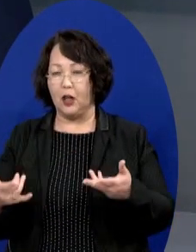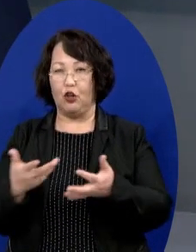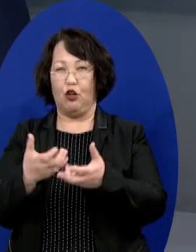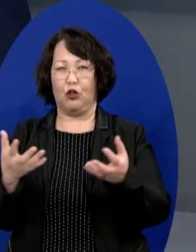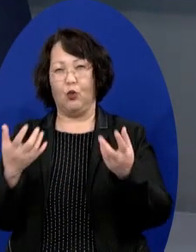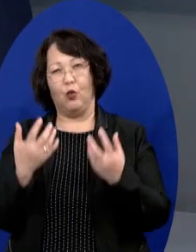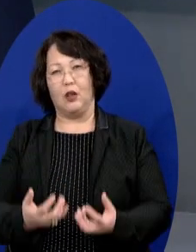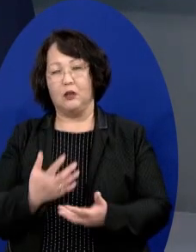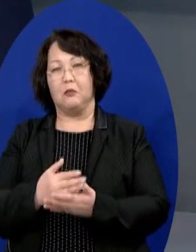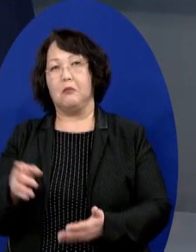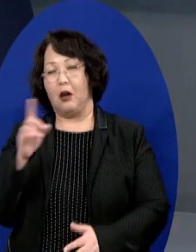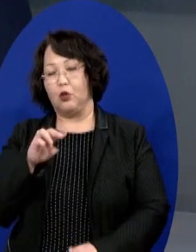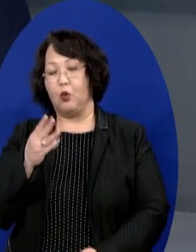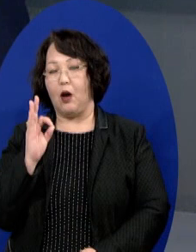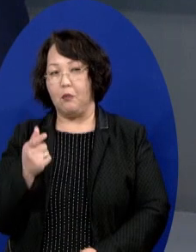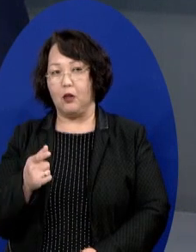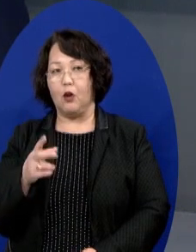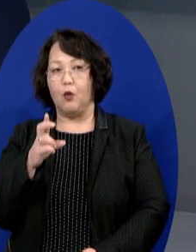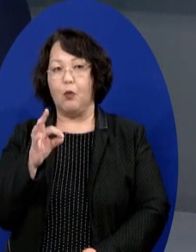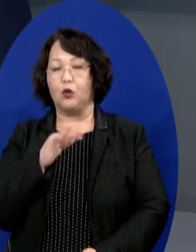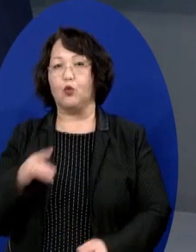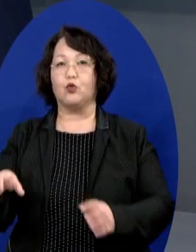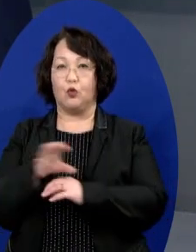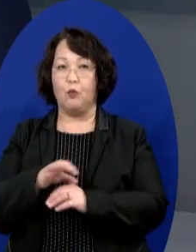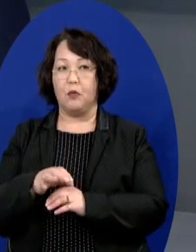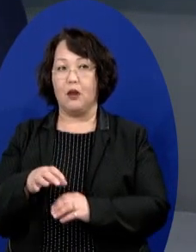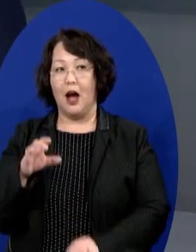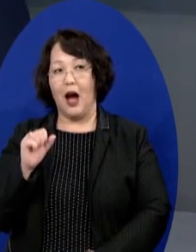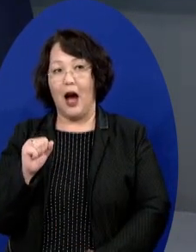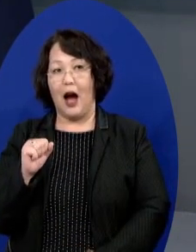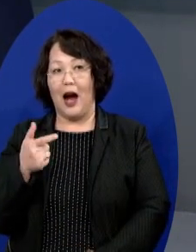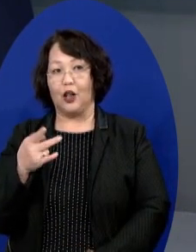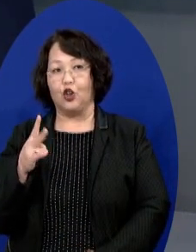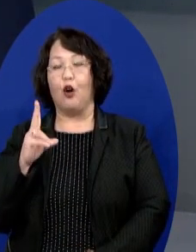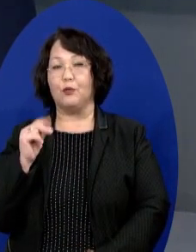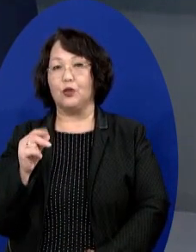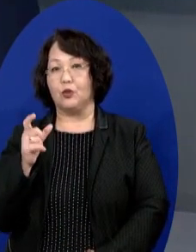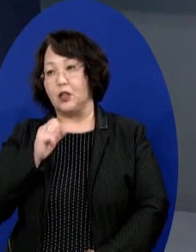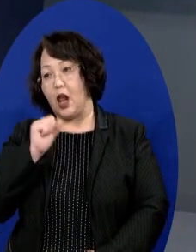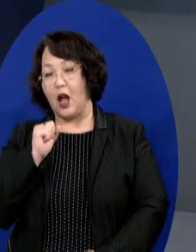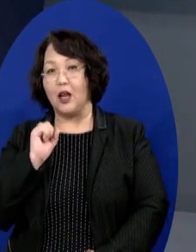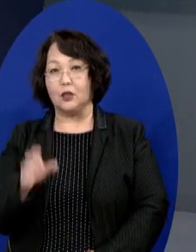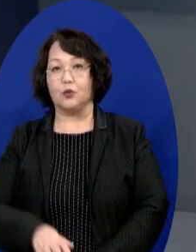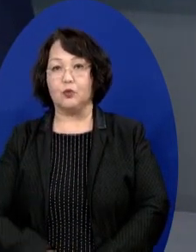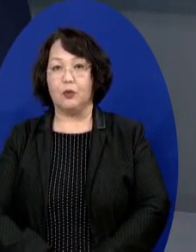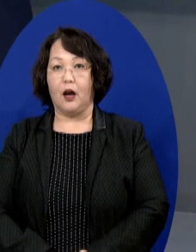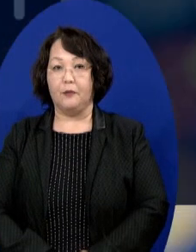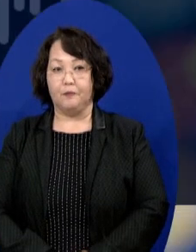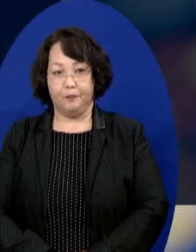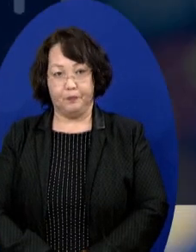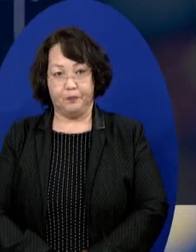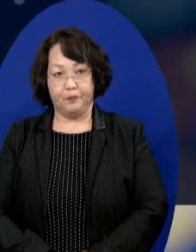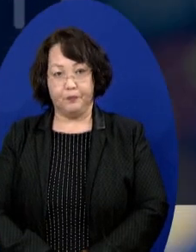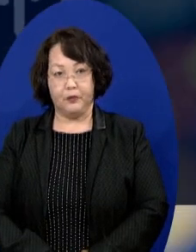Бид нэр одоо Төв аймгийн Борнуур сумын агрономчтой холбогдож тодорхой мэдээлэл авсан. Энэ хэр зэрэг одоо хүртээмжтэй байна вэ гэдгийг тодорхойлсон байгаа. Энэ яриг одоо хөргий. Манай